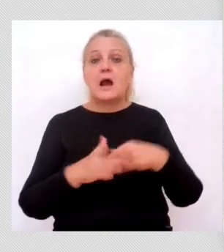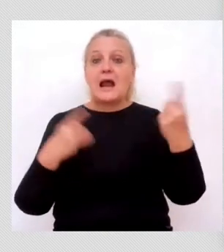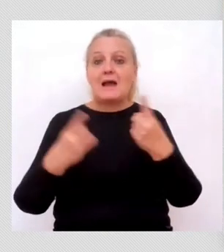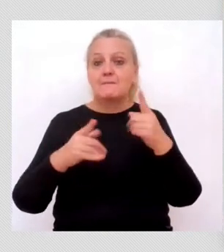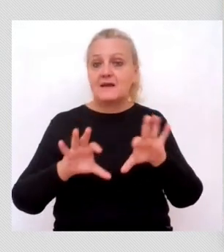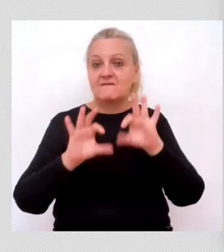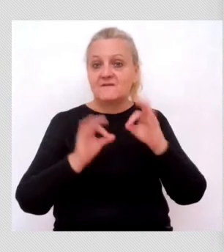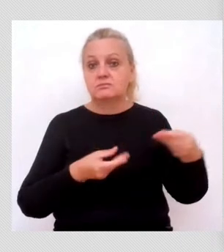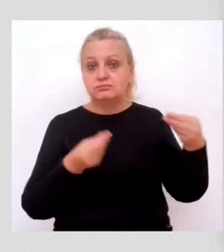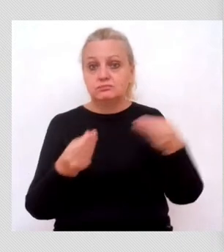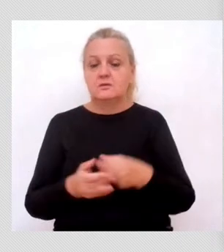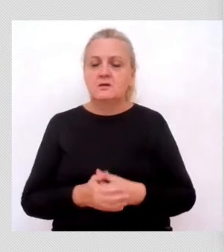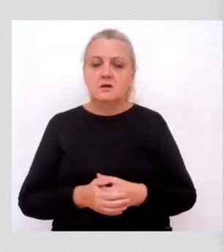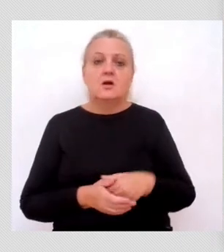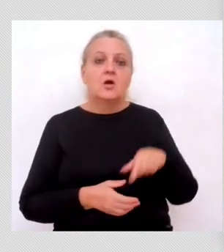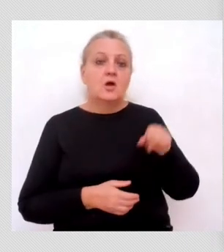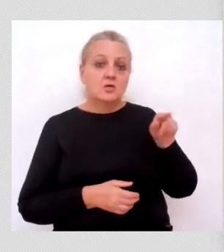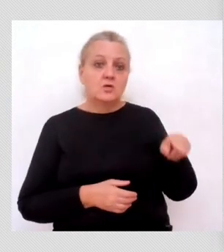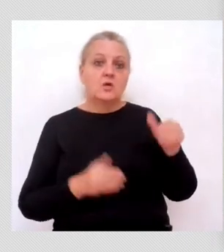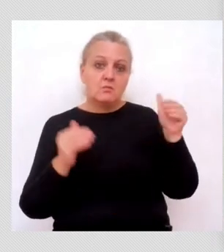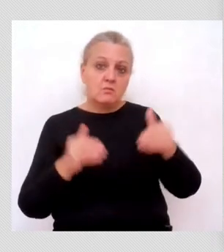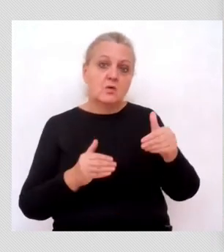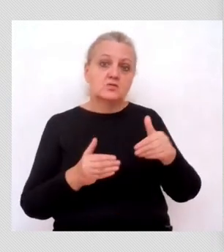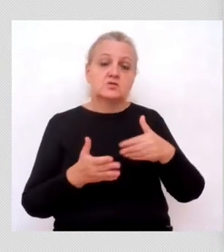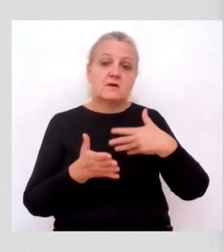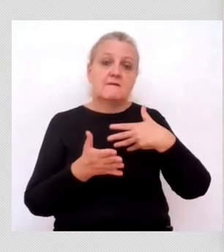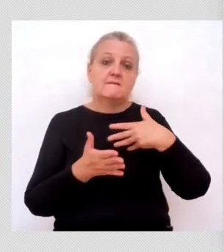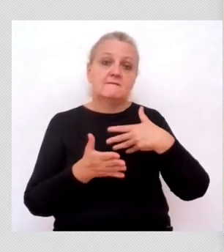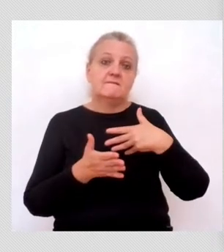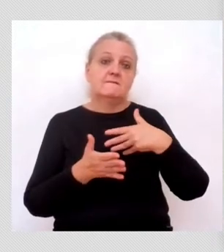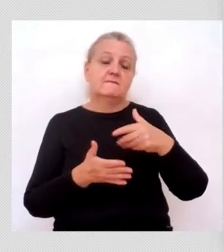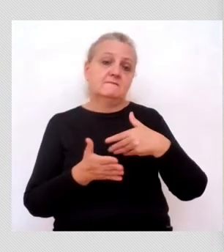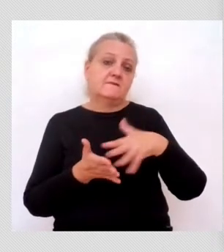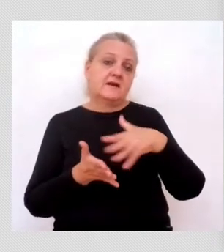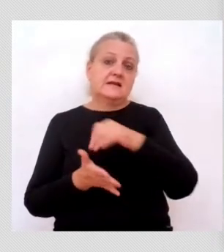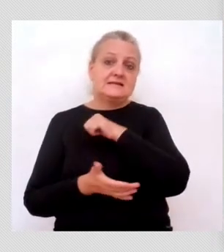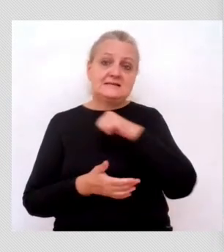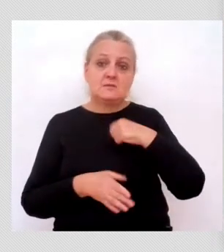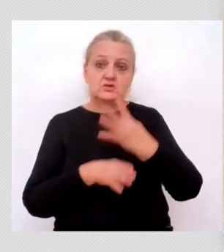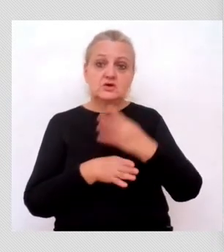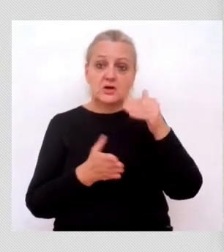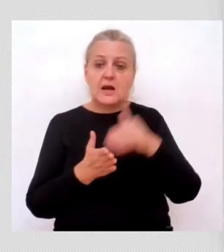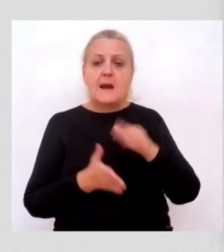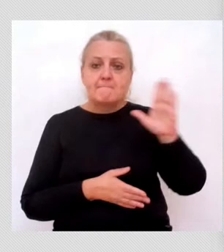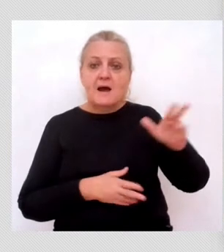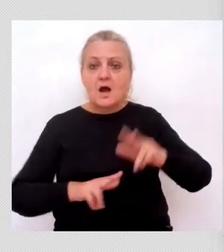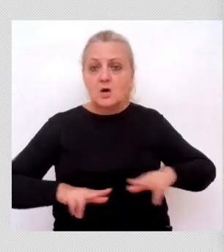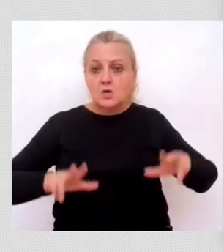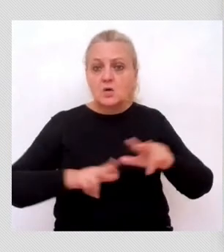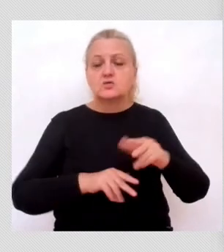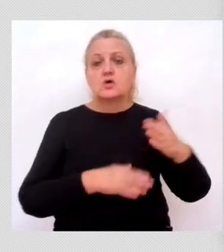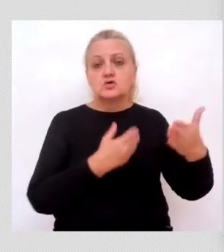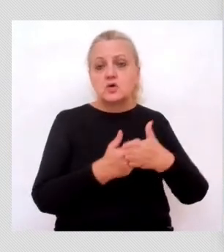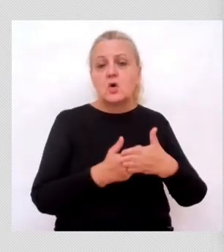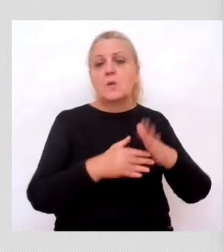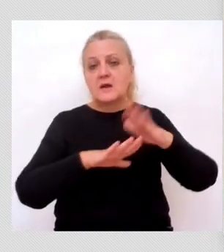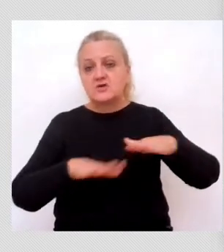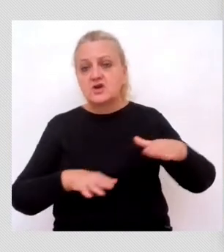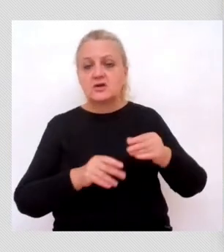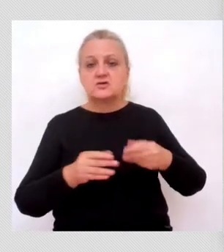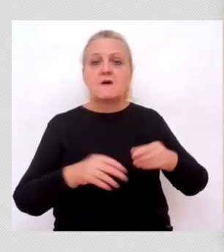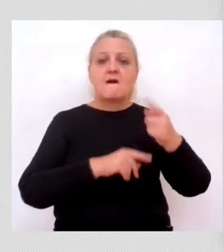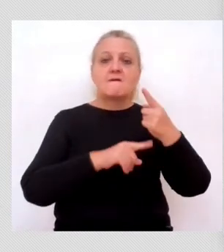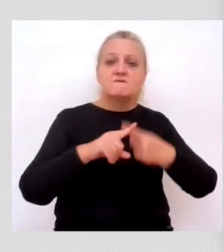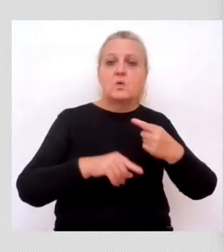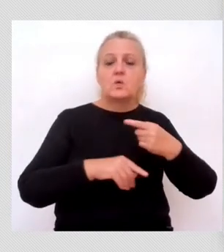wyborczej. To nic nie szkodzi, że on może wydać 40 tysięcy sam. Ale on ma rodzinę, żona może wpłacić, dzieci mogą wpłacić, wujek,